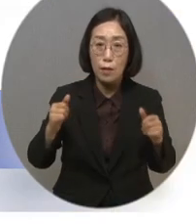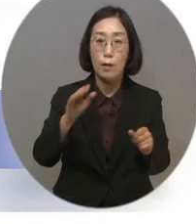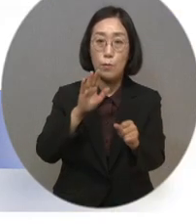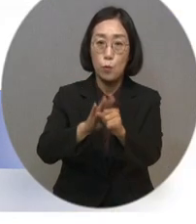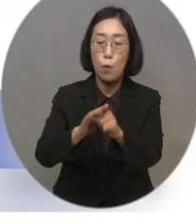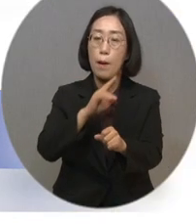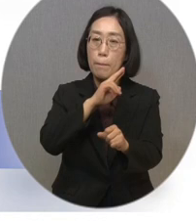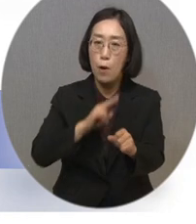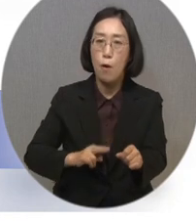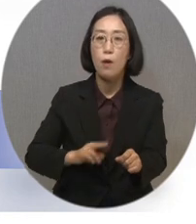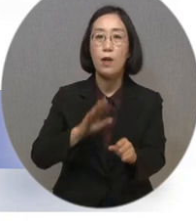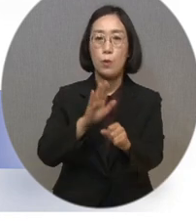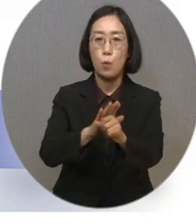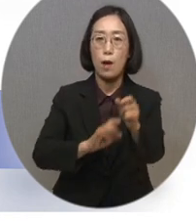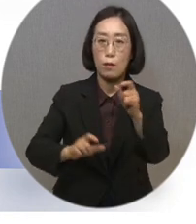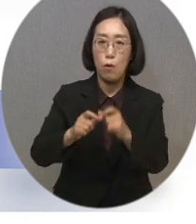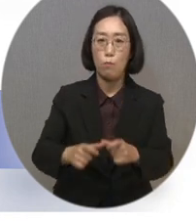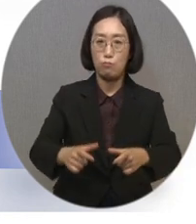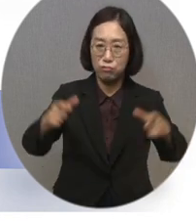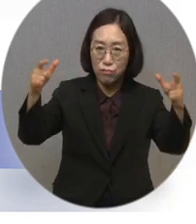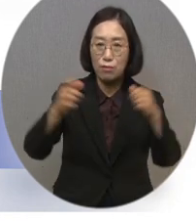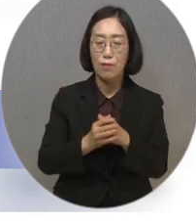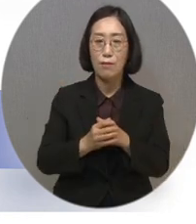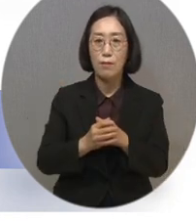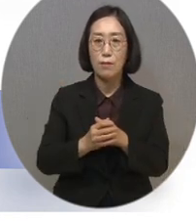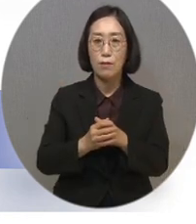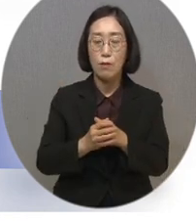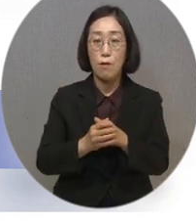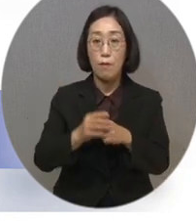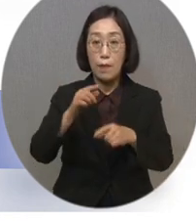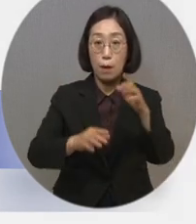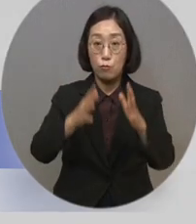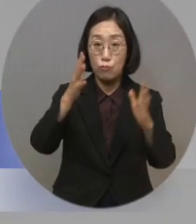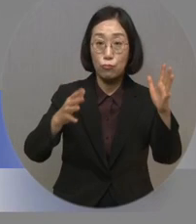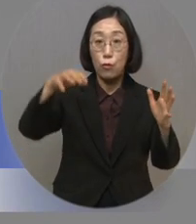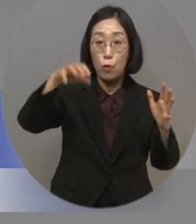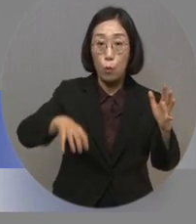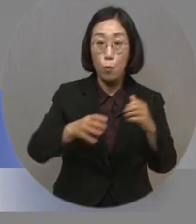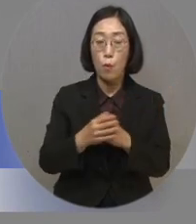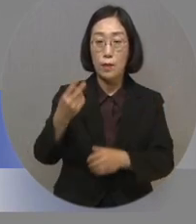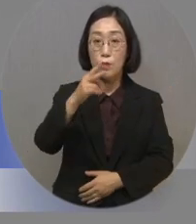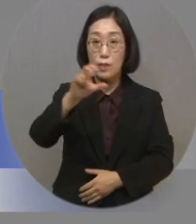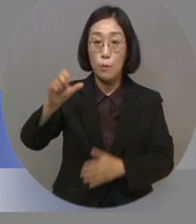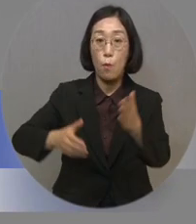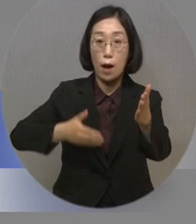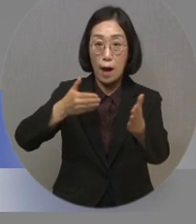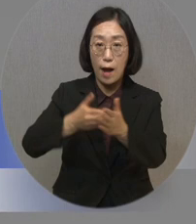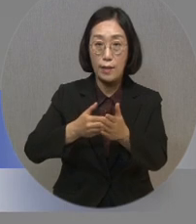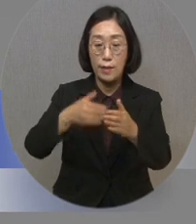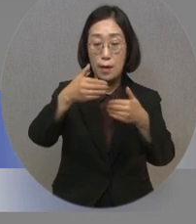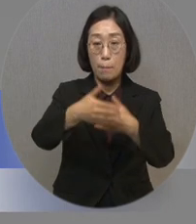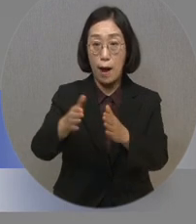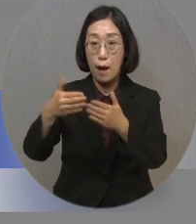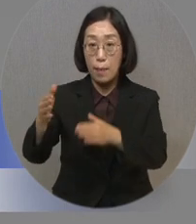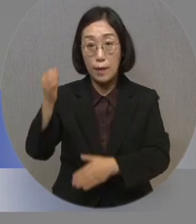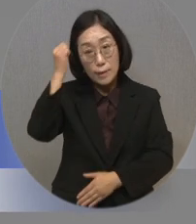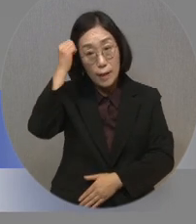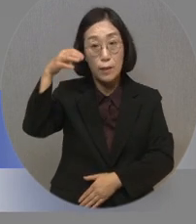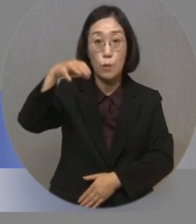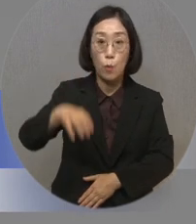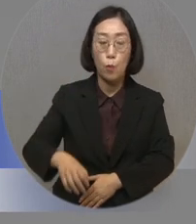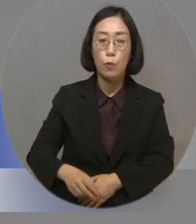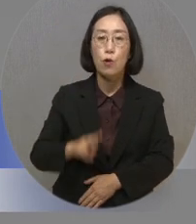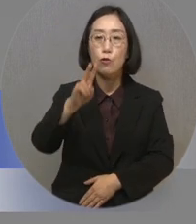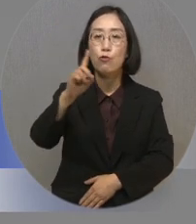나섰습니다 이에 따라 국립 자연 휴양 님은 오는 2025년까지 전체 객실 중 10%